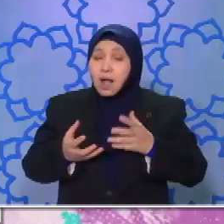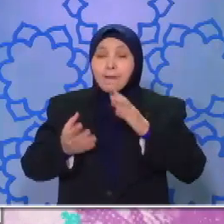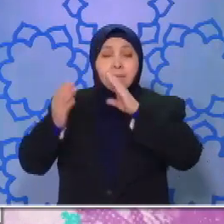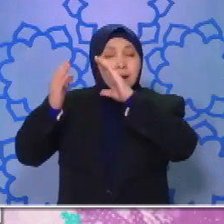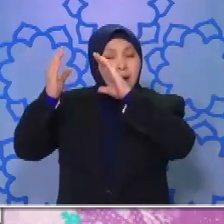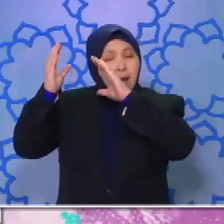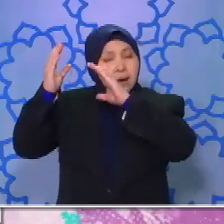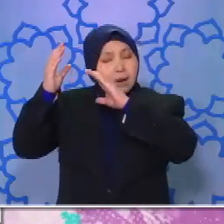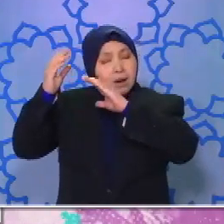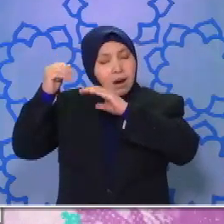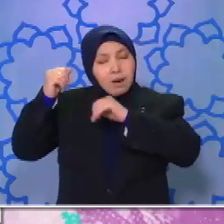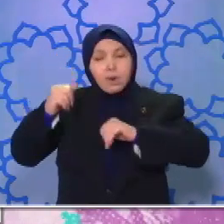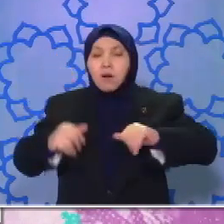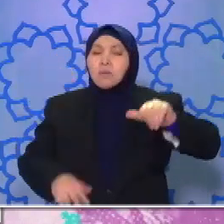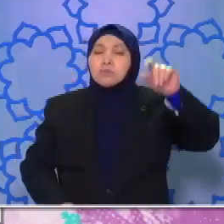أن